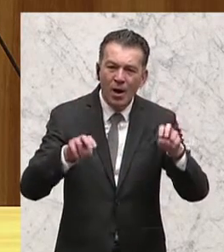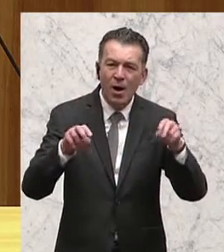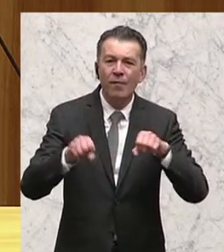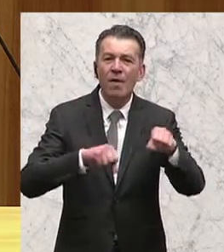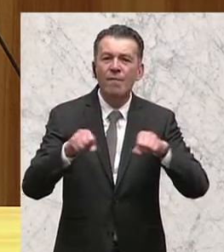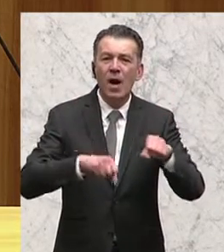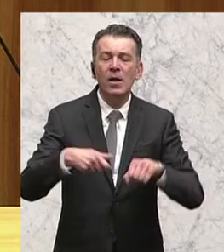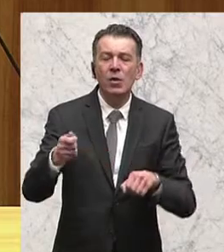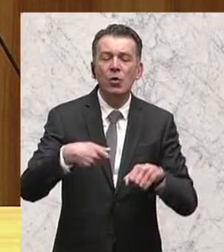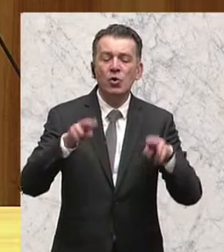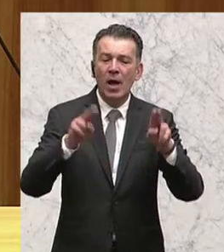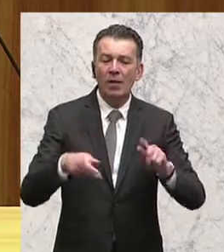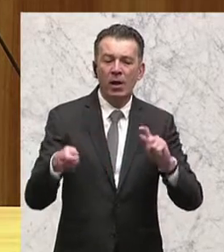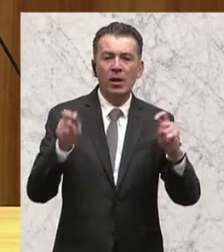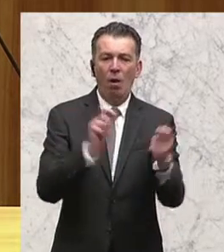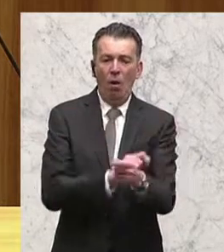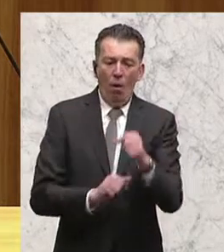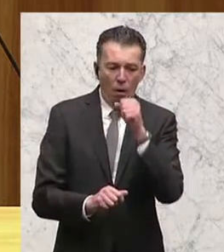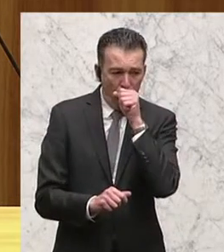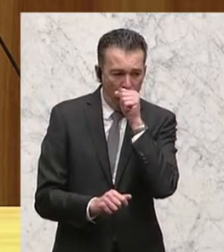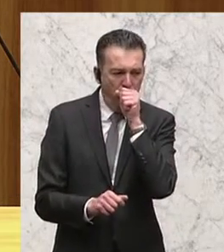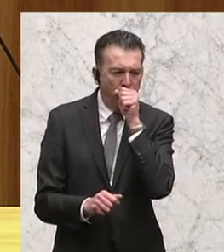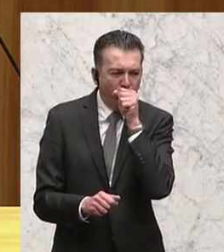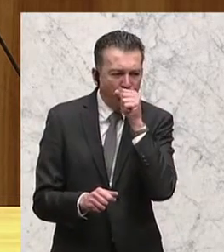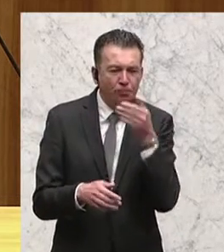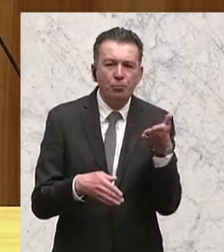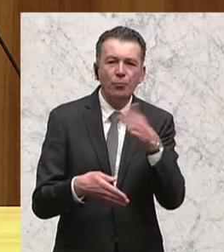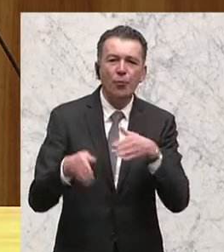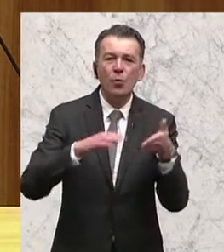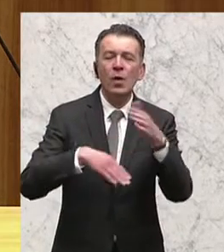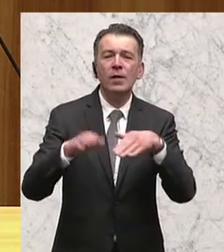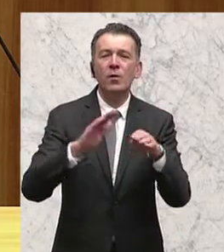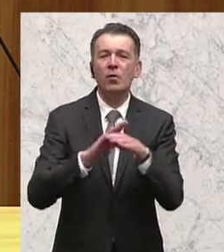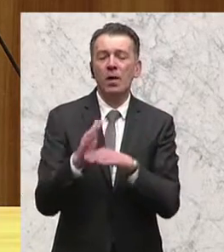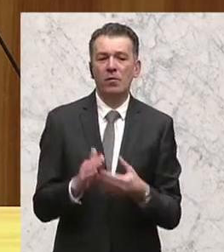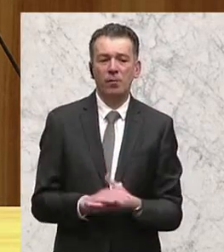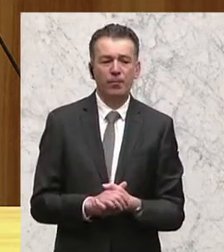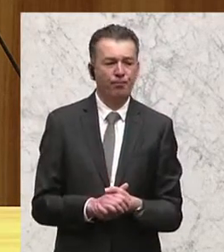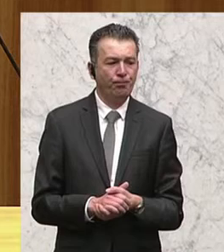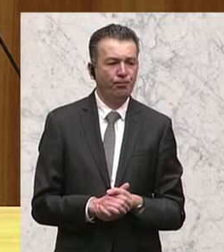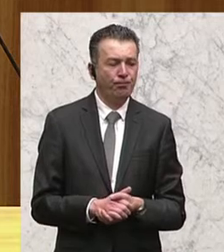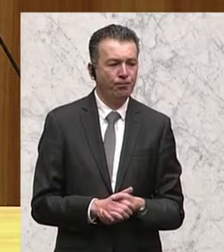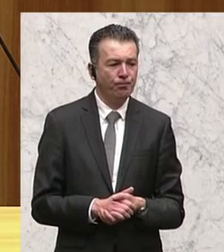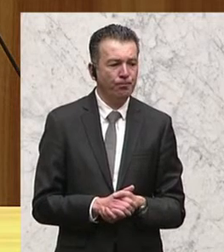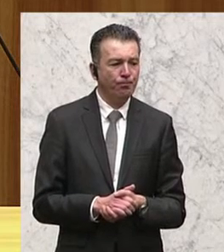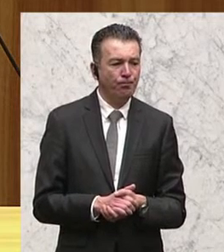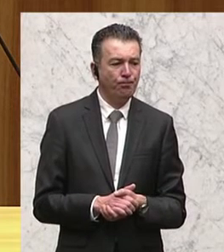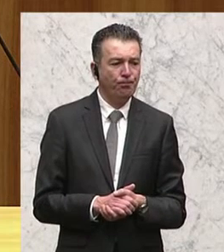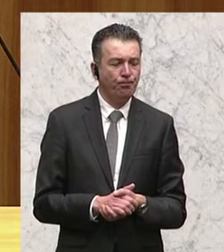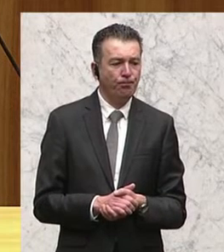des Verwaltungsstrafrechts, auch Stichwort Kumulationsprinzip, befasst. Wir haben